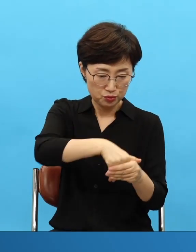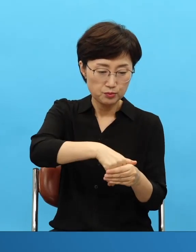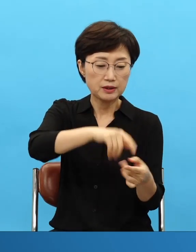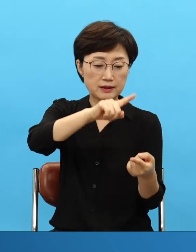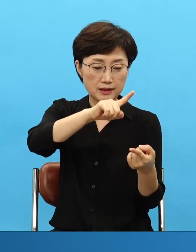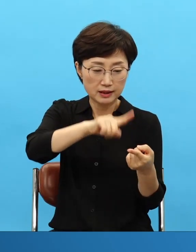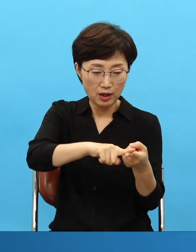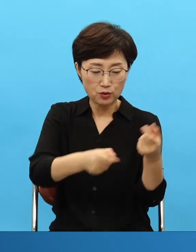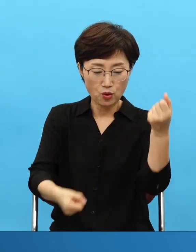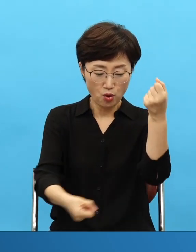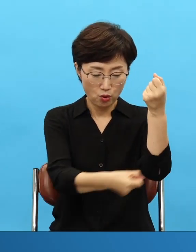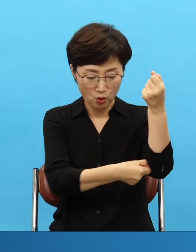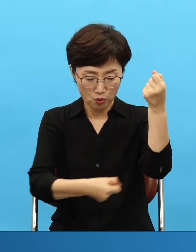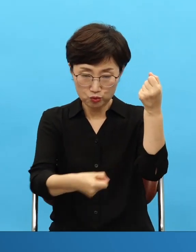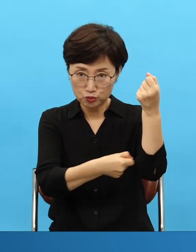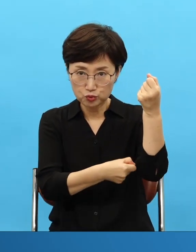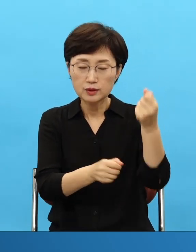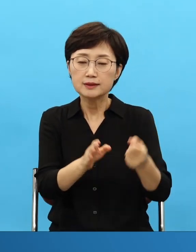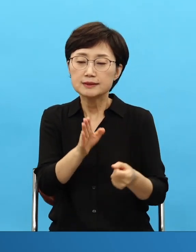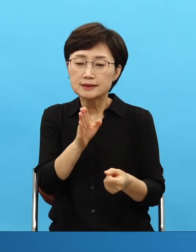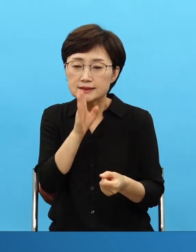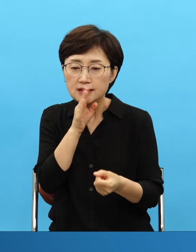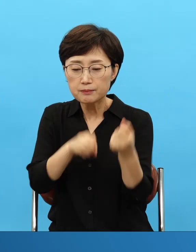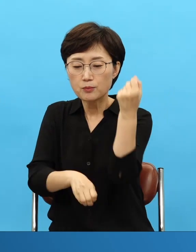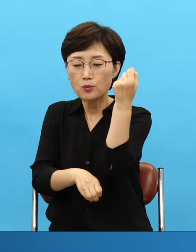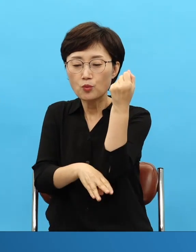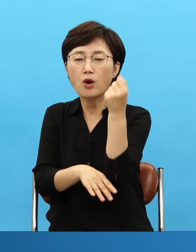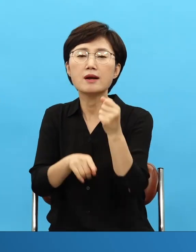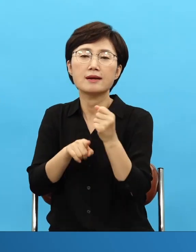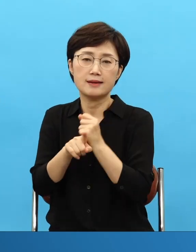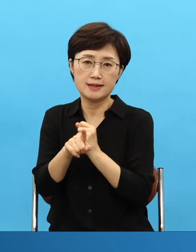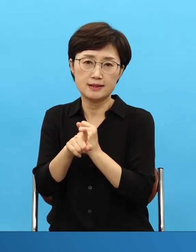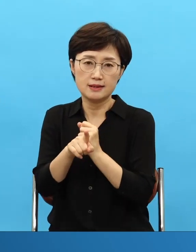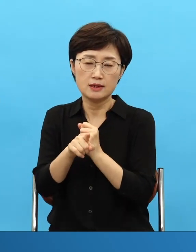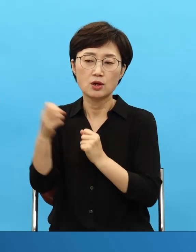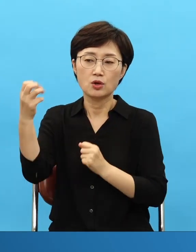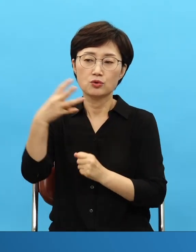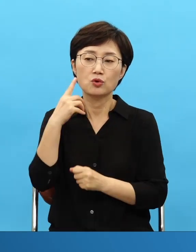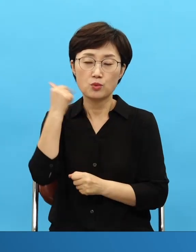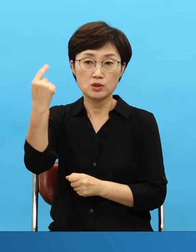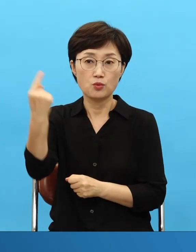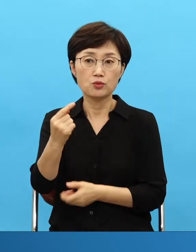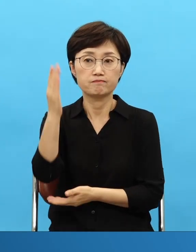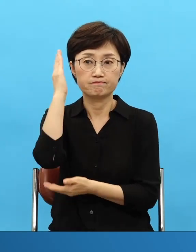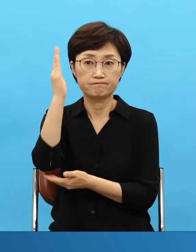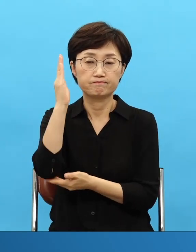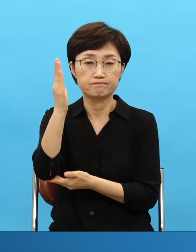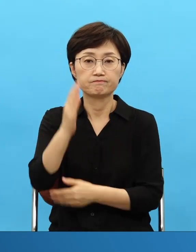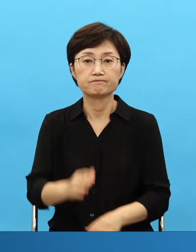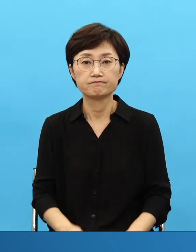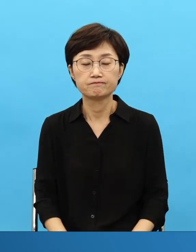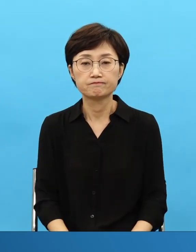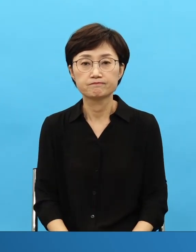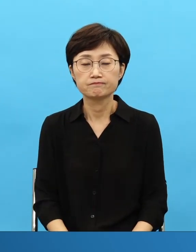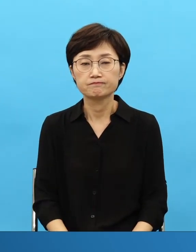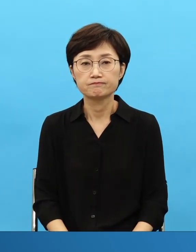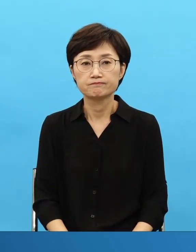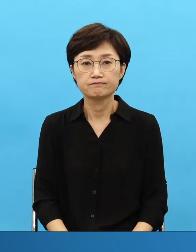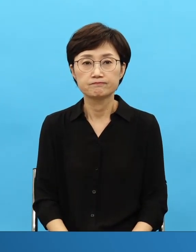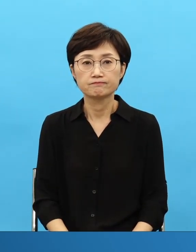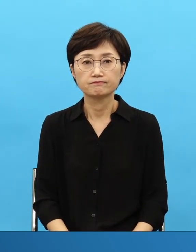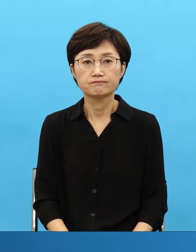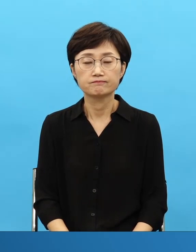당회장 유광송 선생님께서 말씀 증거해 주시겠습니다. After the praise of the David choir, Reverend Yu Kwang-soo will come out and give us a message entitled The True Principle of Reaping What You